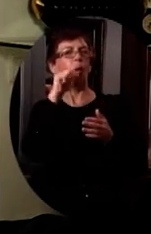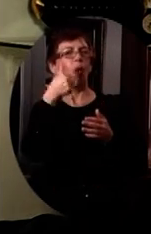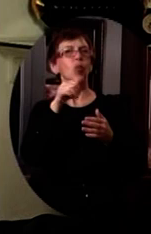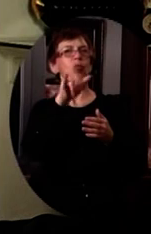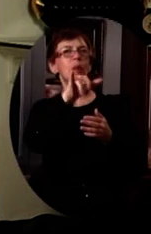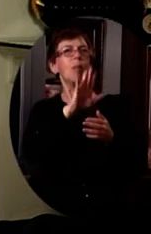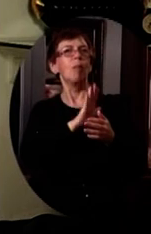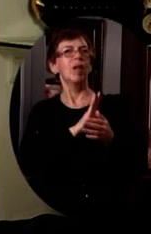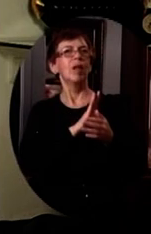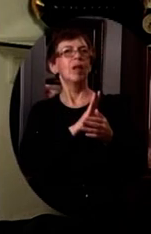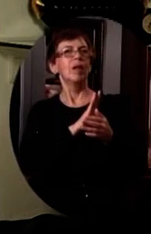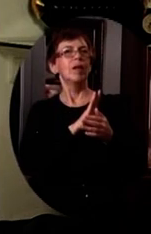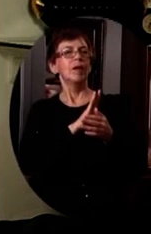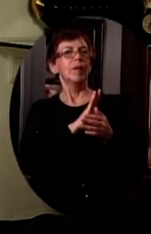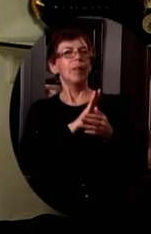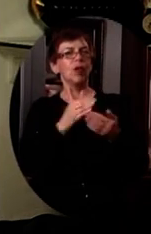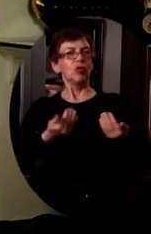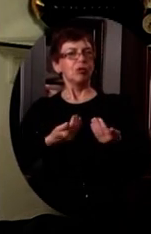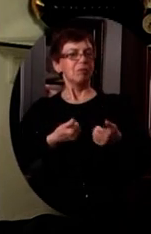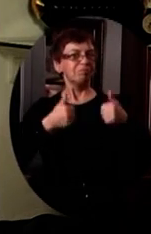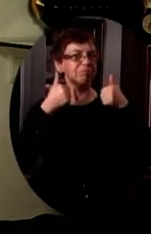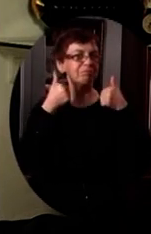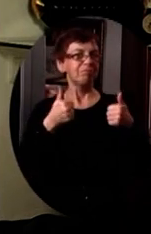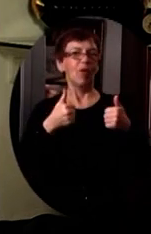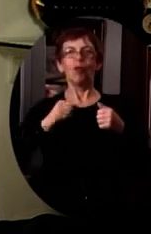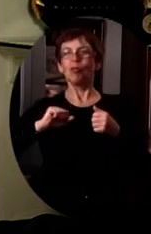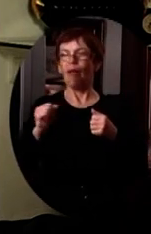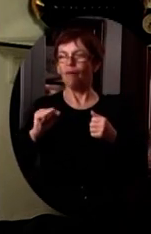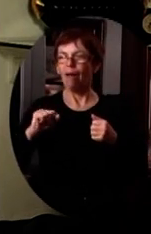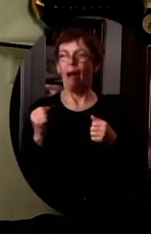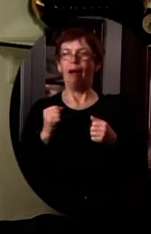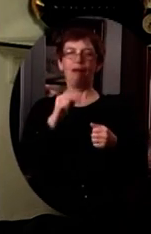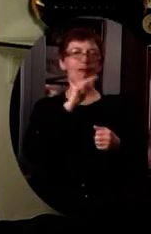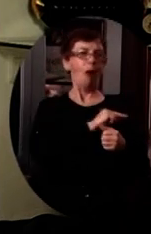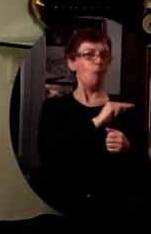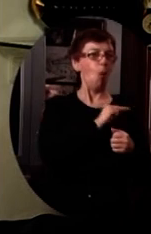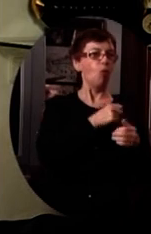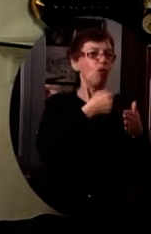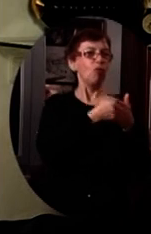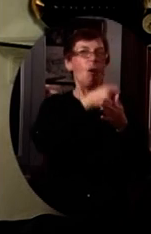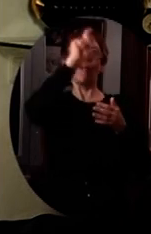היו לך חיים טובים, חברים, עבודה?